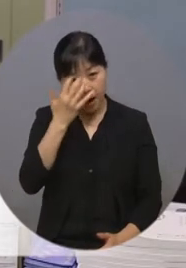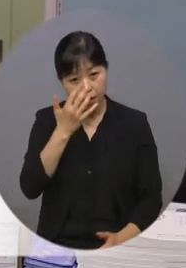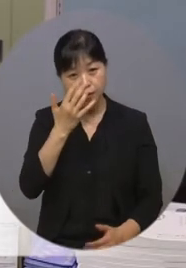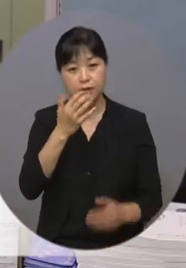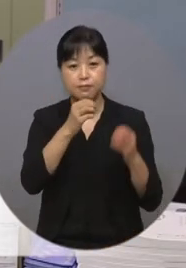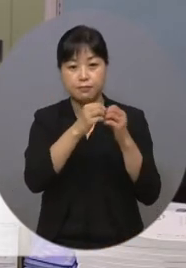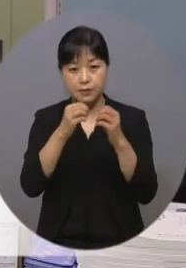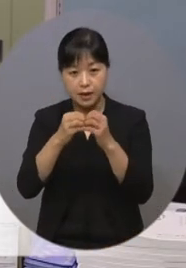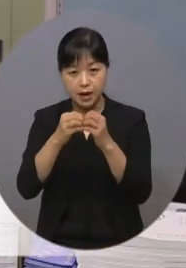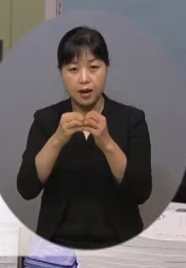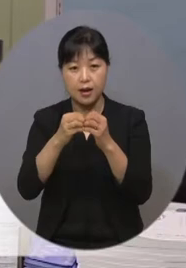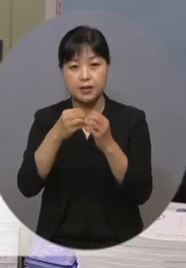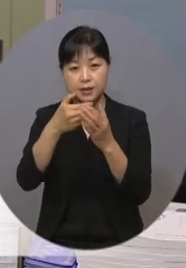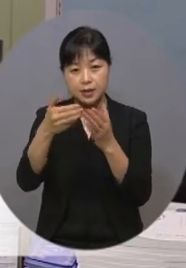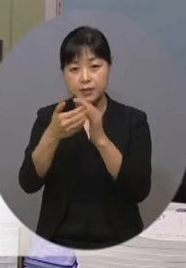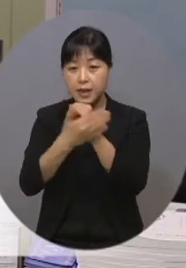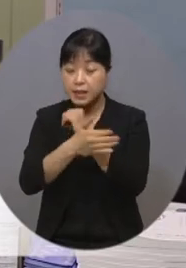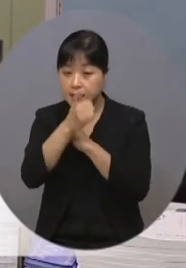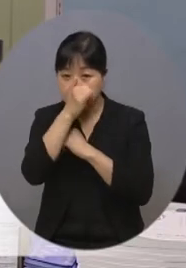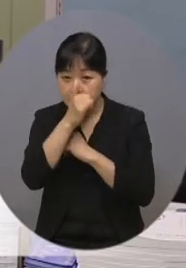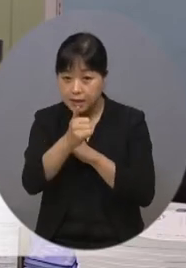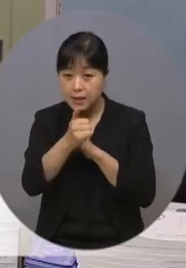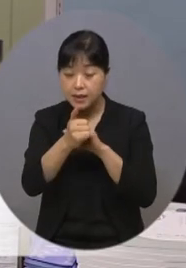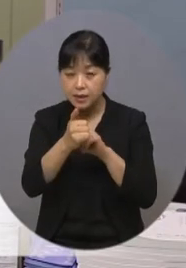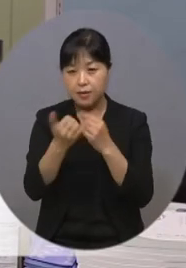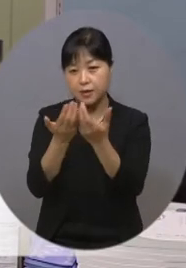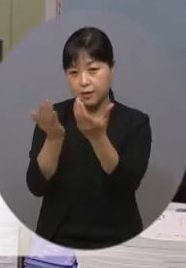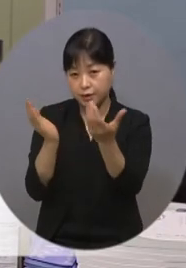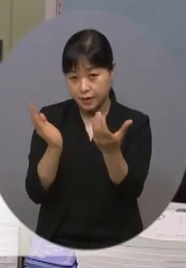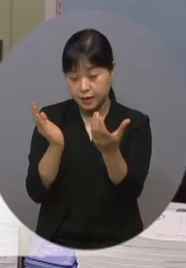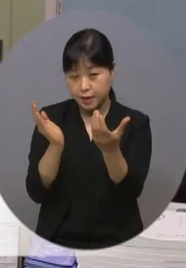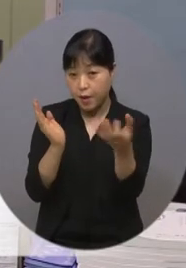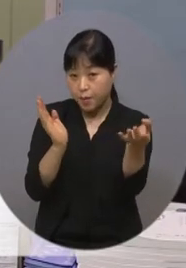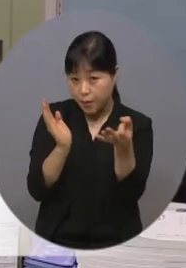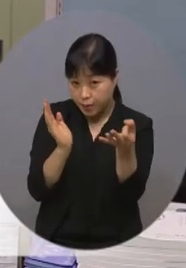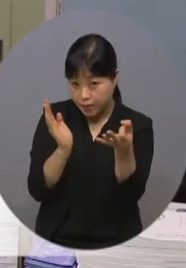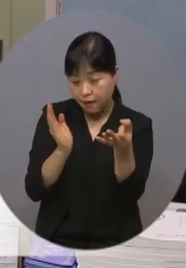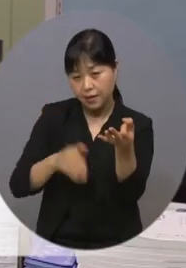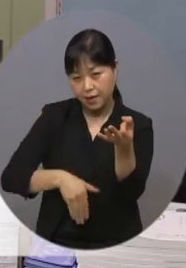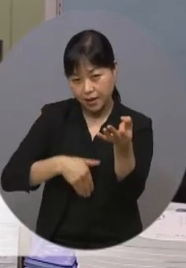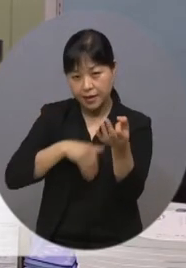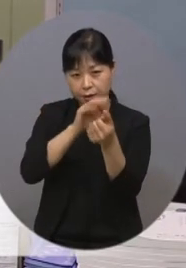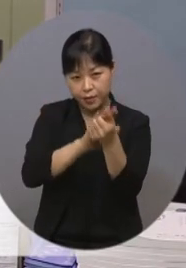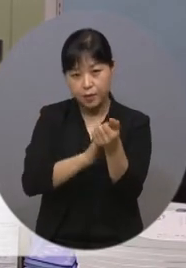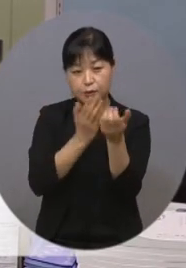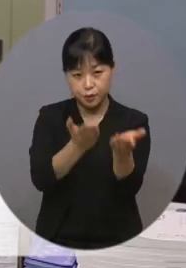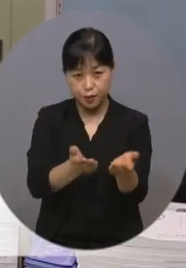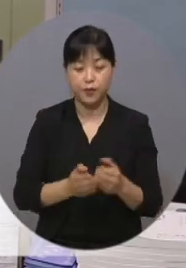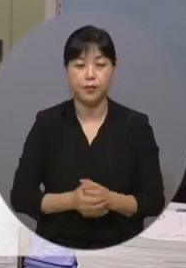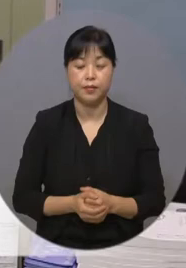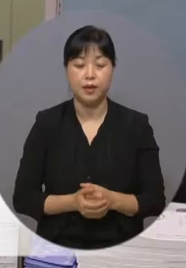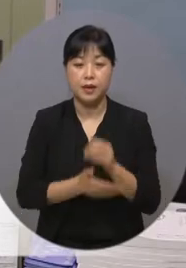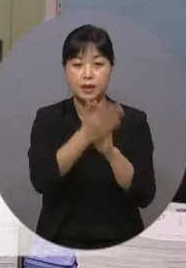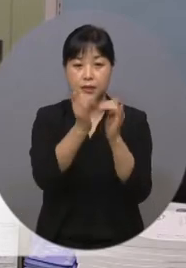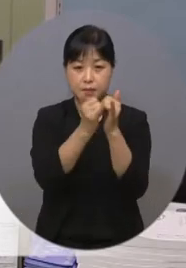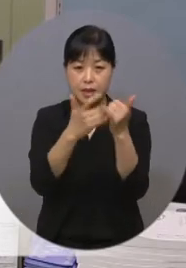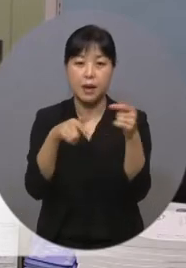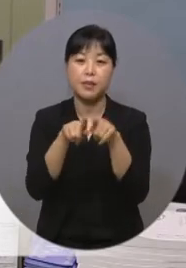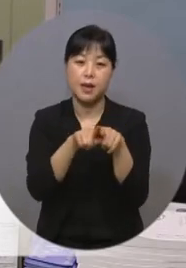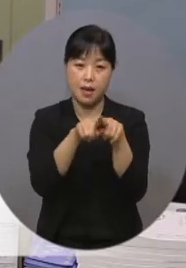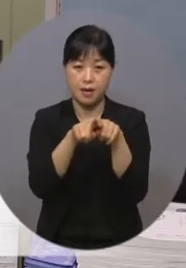있는 작품을 전시해서 따뜻한 위로를 전달하고 아울러서 시민과